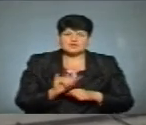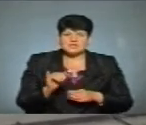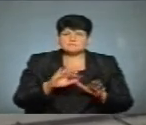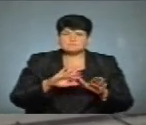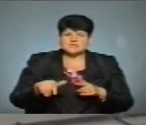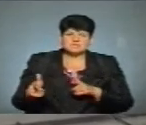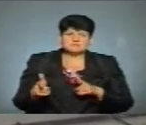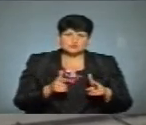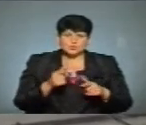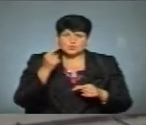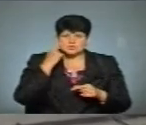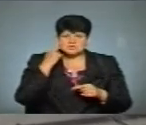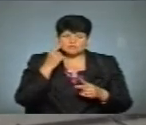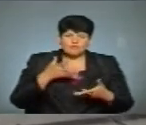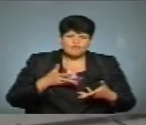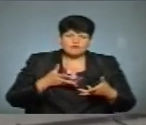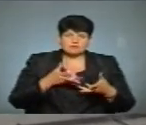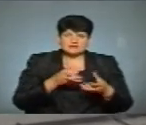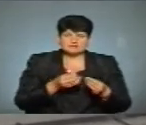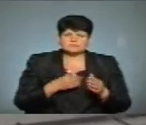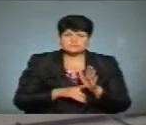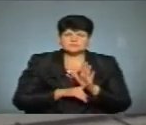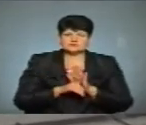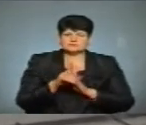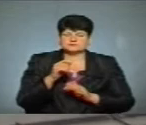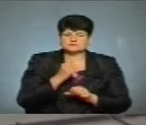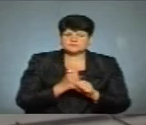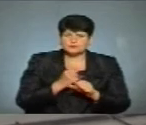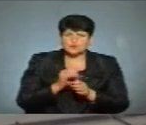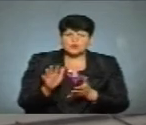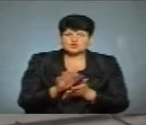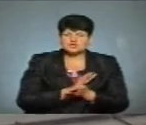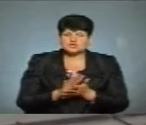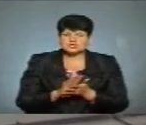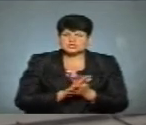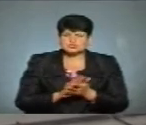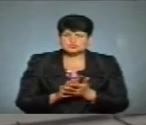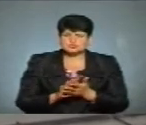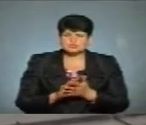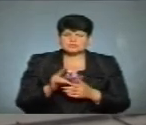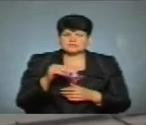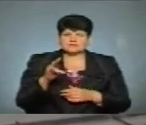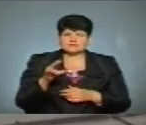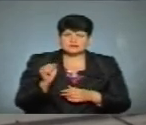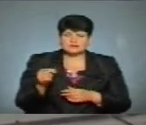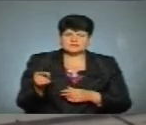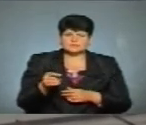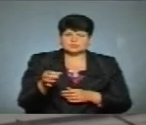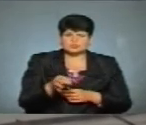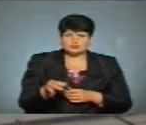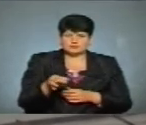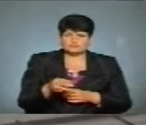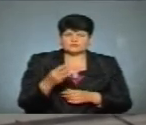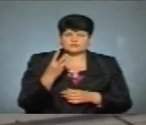підготовки оцінки впливу на довкілля ми приступаємо до робіт по очищенню дна Тернопільського ставу в